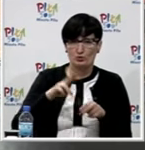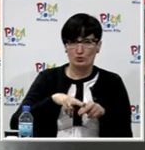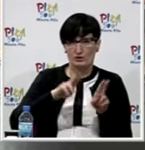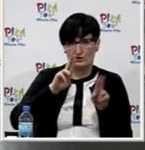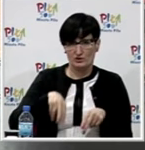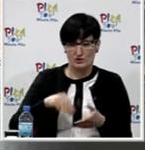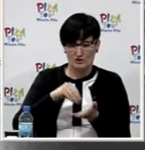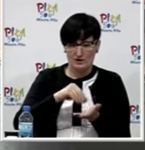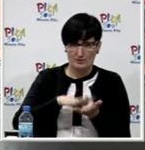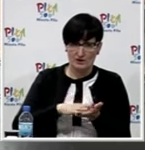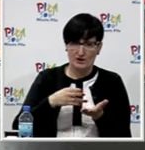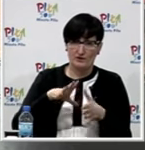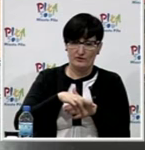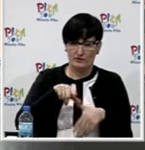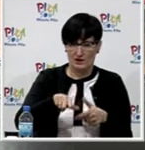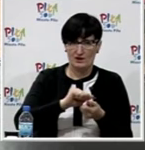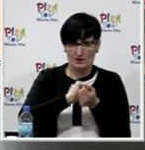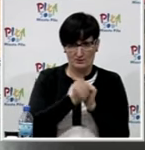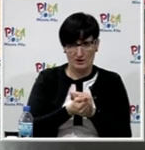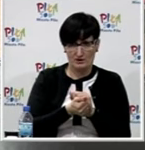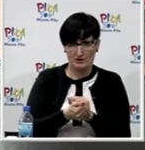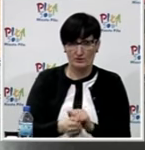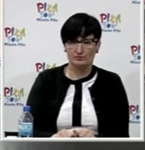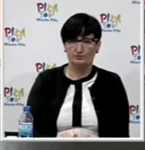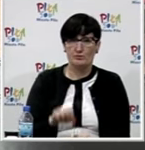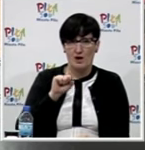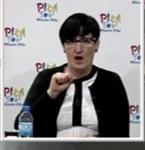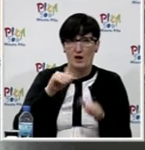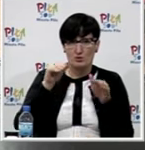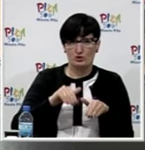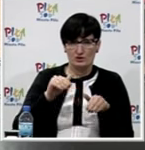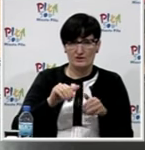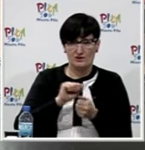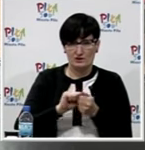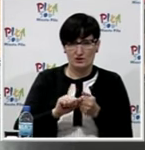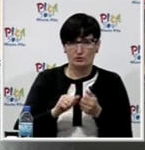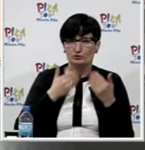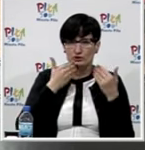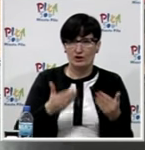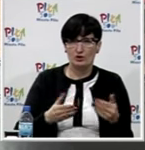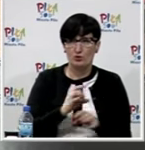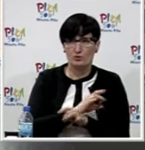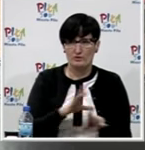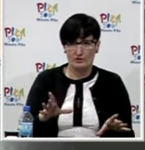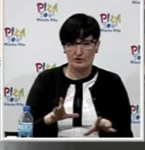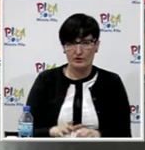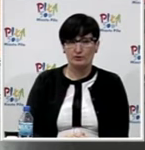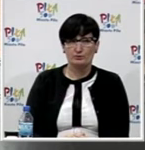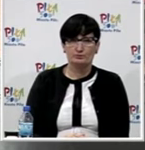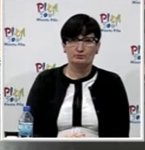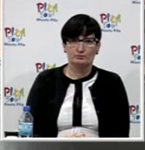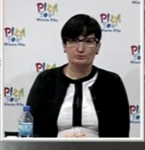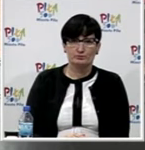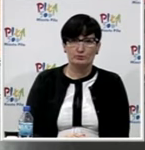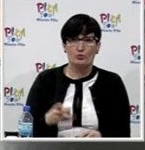zapisane w tej zmianie budżetowej, a możliwe są dzięki uwolnieniu środków własnych, które gmina zapisała w budżecie, w projekcie